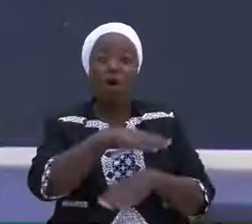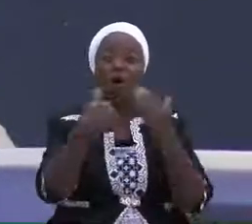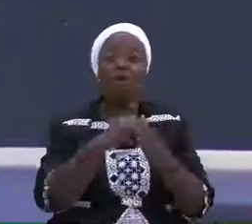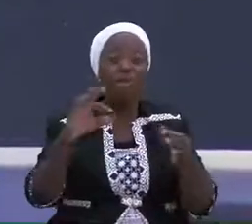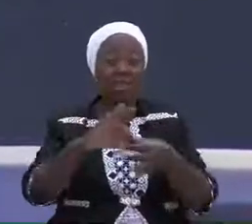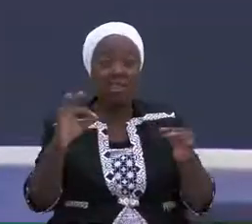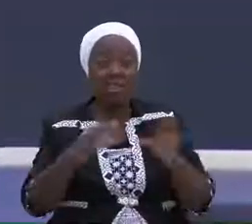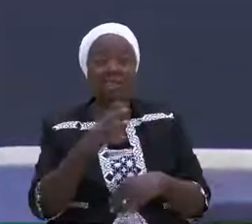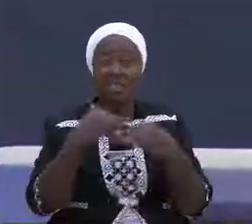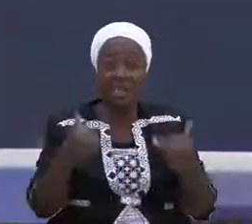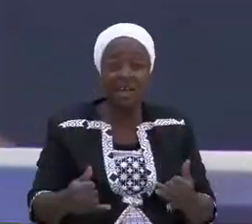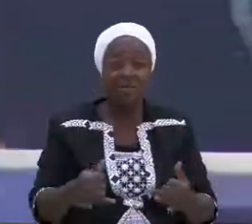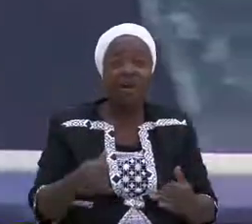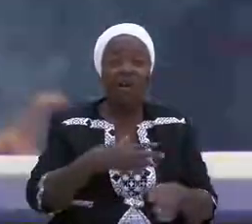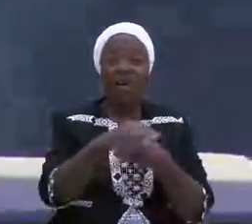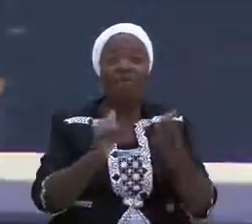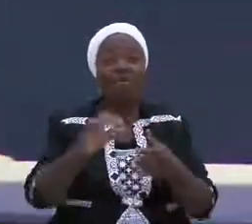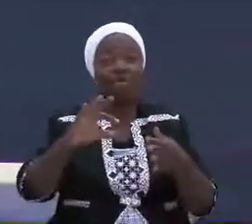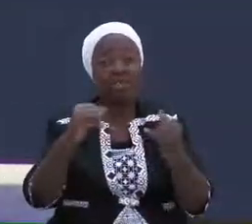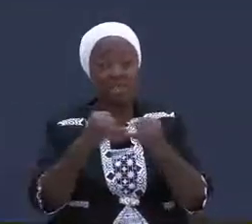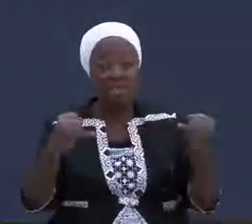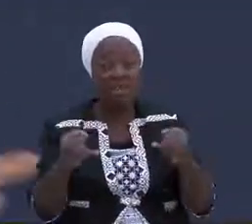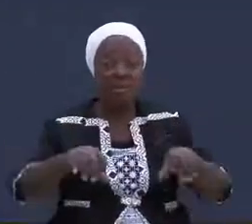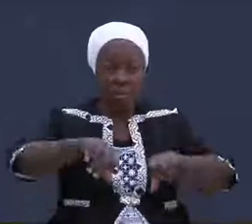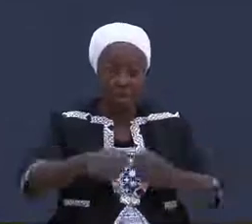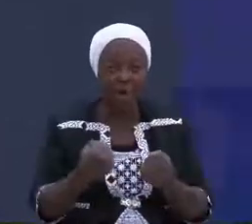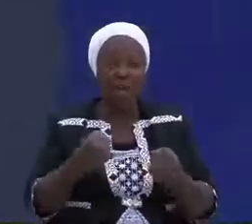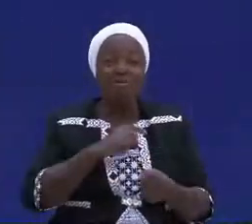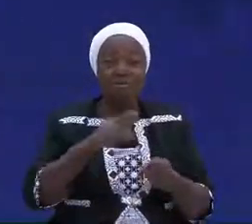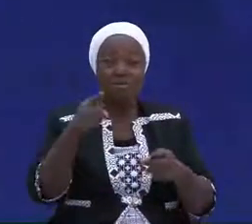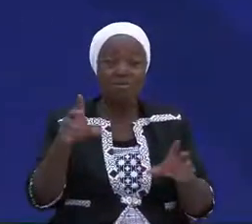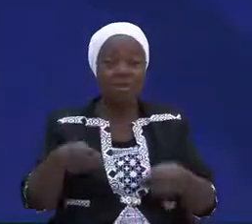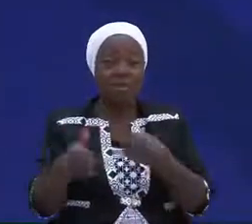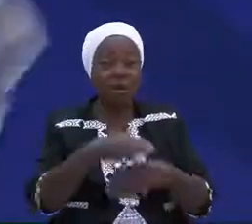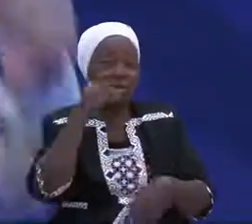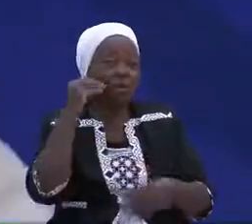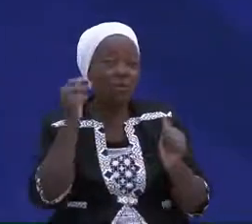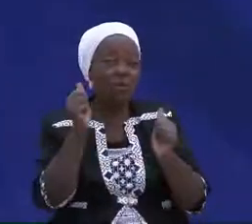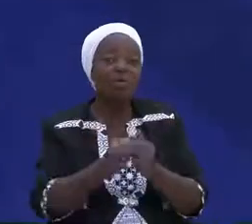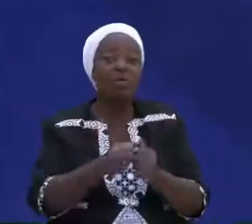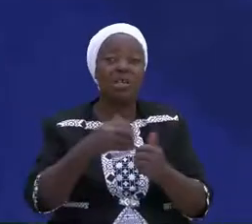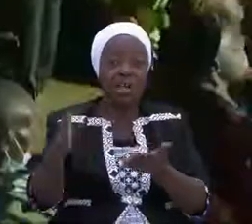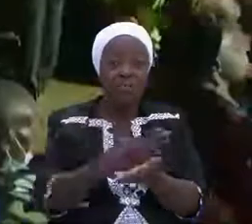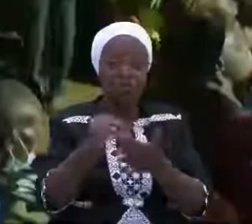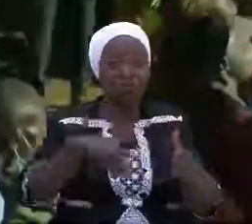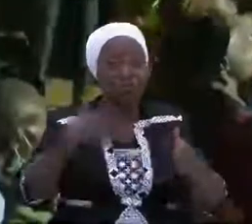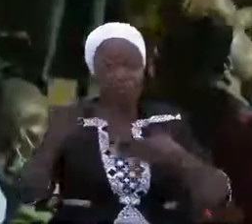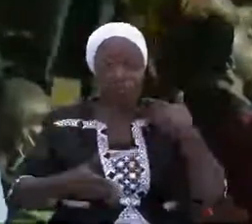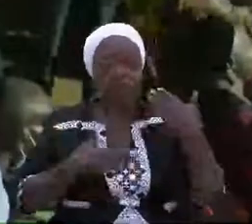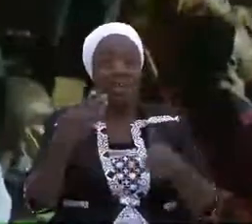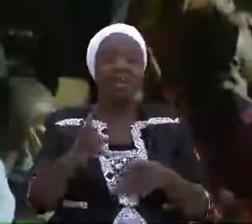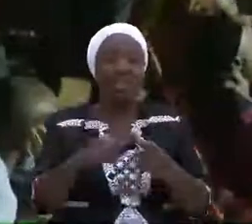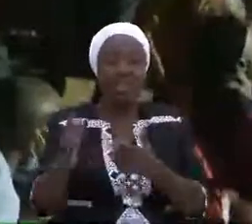les chaînes maintenant, toutes les chaînes brisées. Tu repartiras à la maison avec des chants de joie, chants